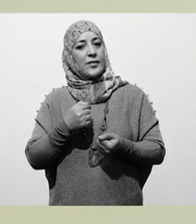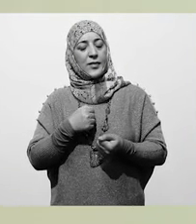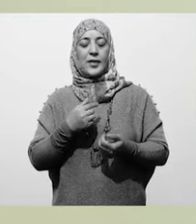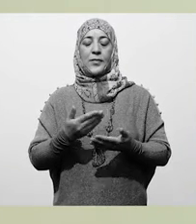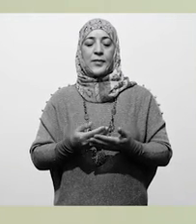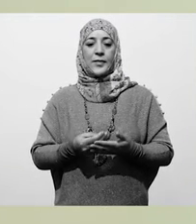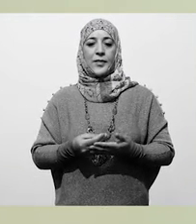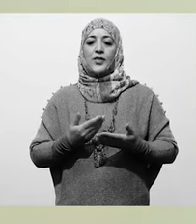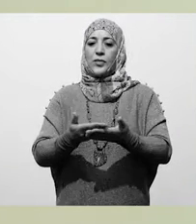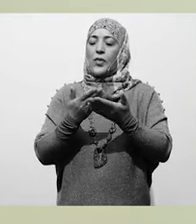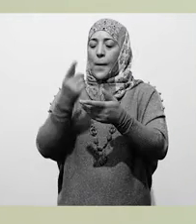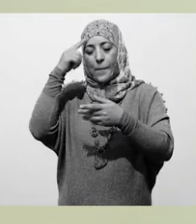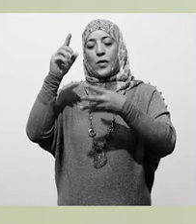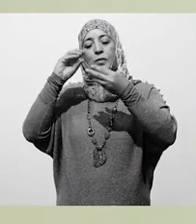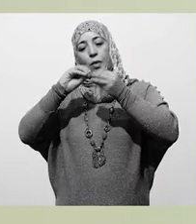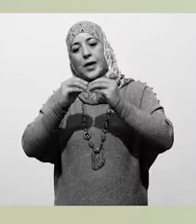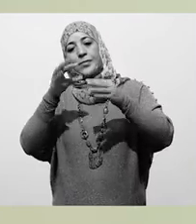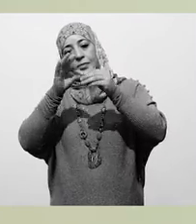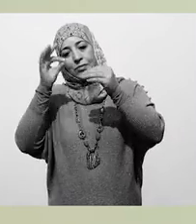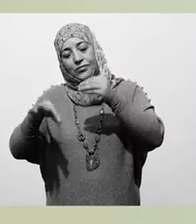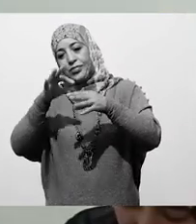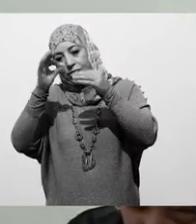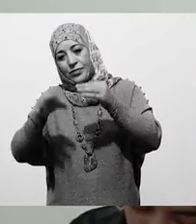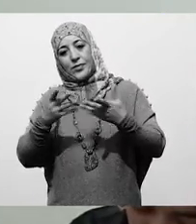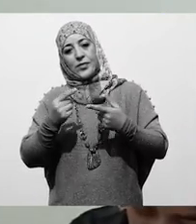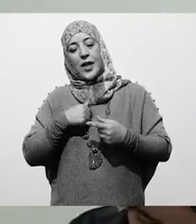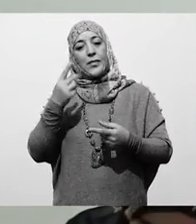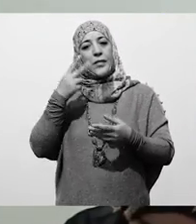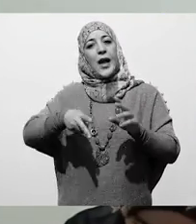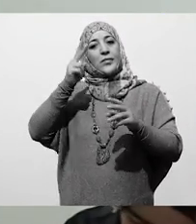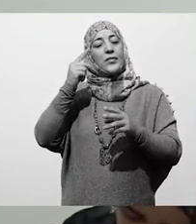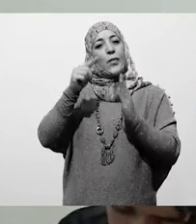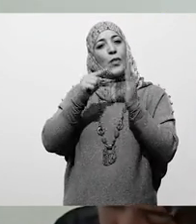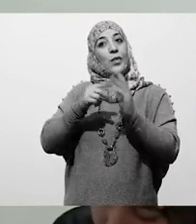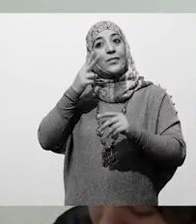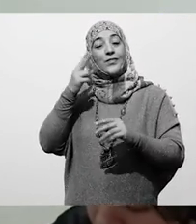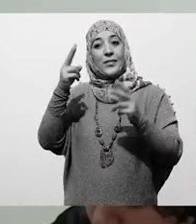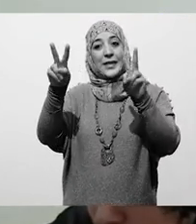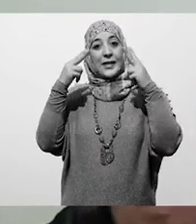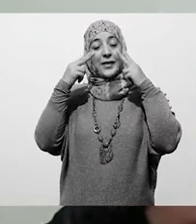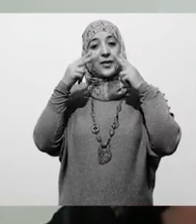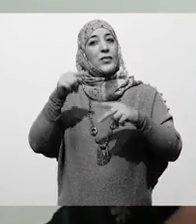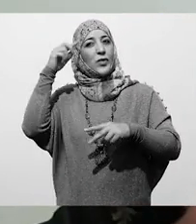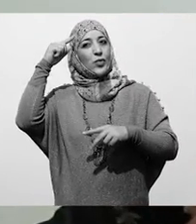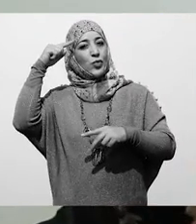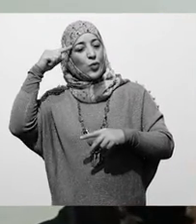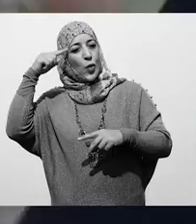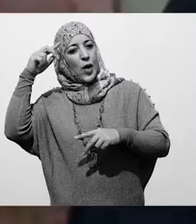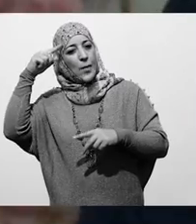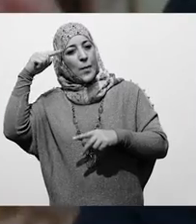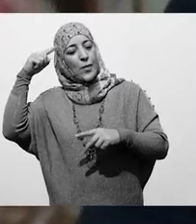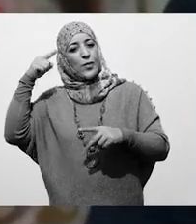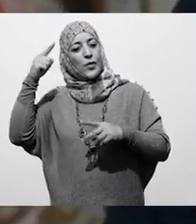l'aider pour qu'elle surmonte ce problème. Et la chose qui m'a attiré, c'est qu'on doit avoir, qu'on